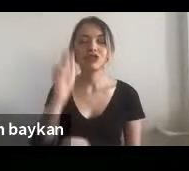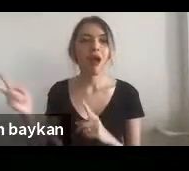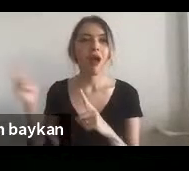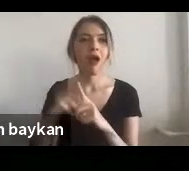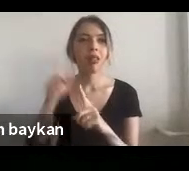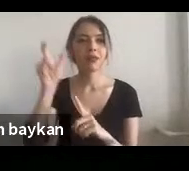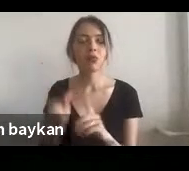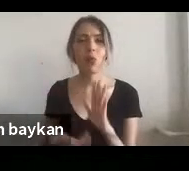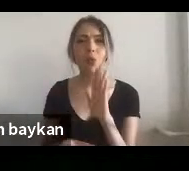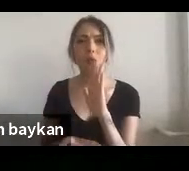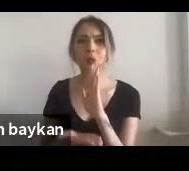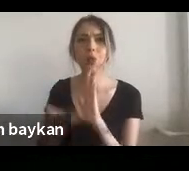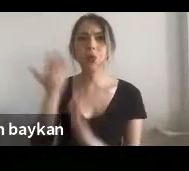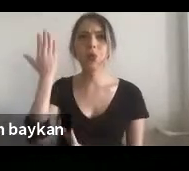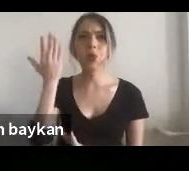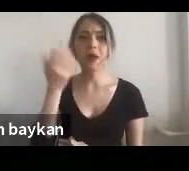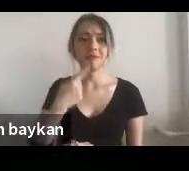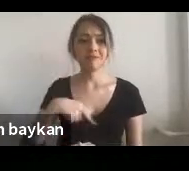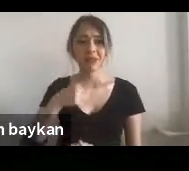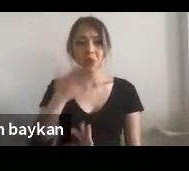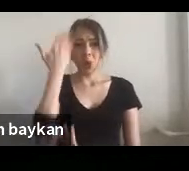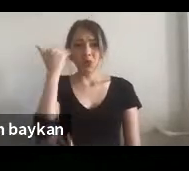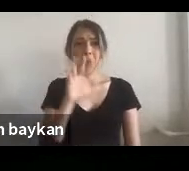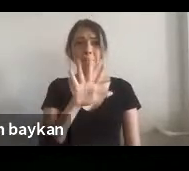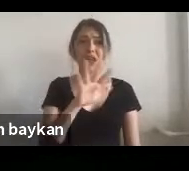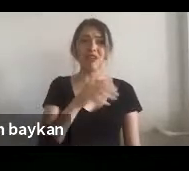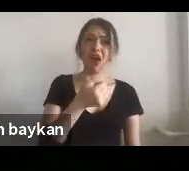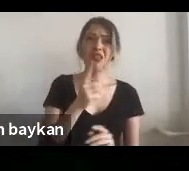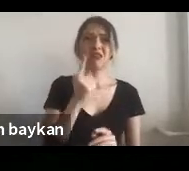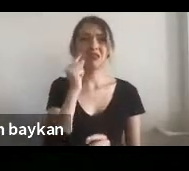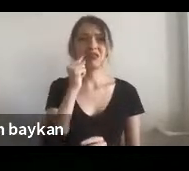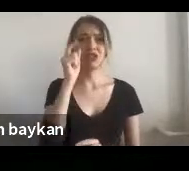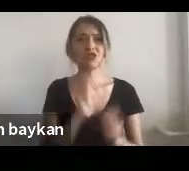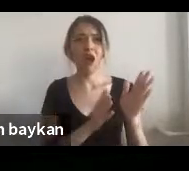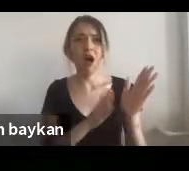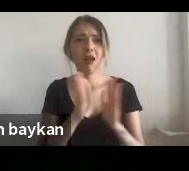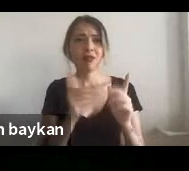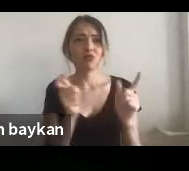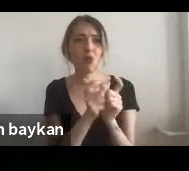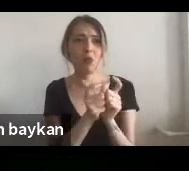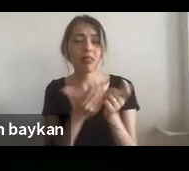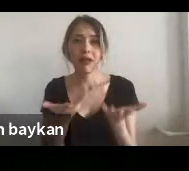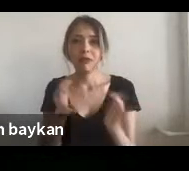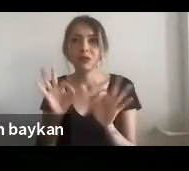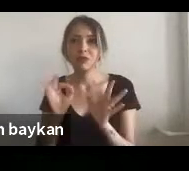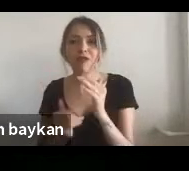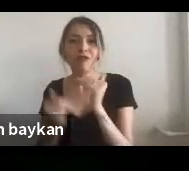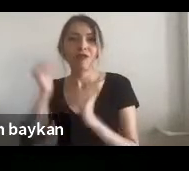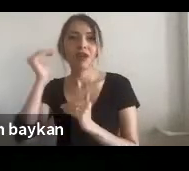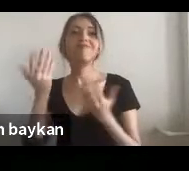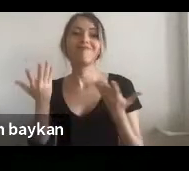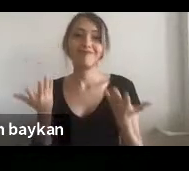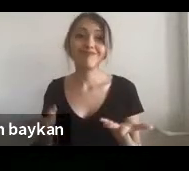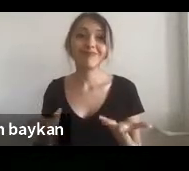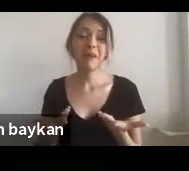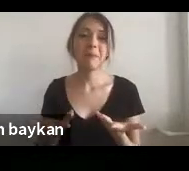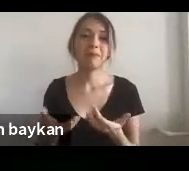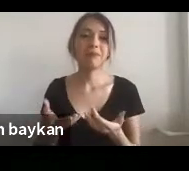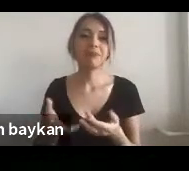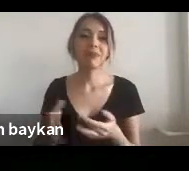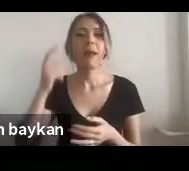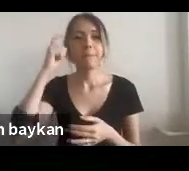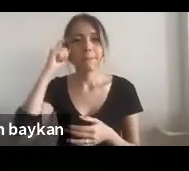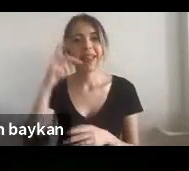5-6 kişilik bir toplantı yapmıştık. Ama öte yandan hala daha da bu konuda bir bilgi eksikliği olduğunu